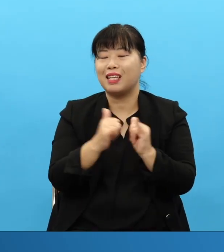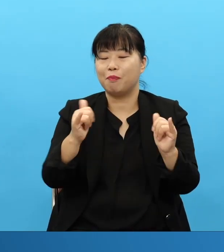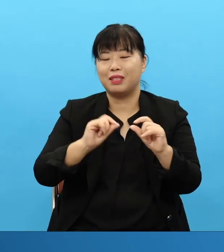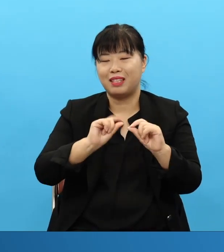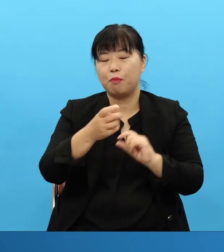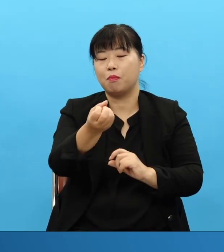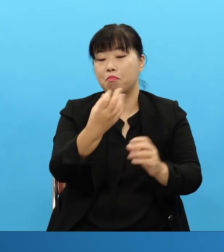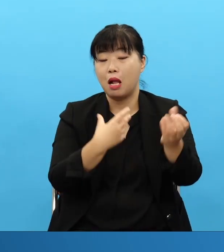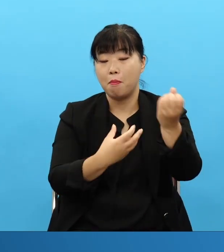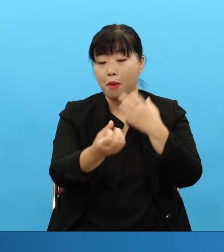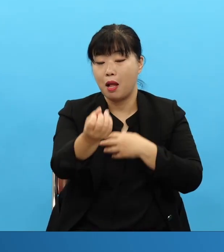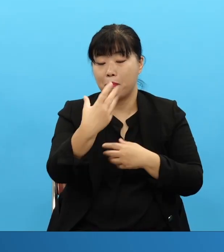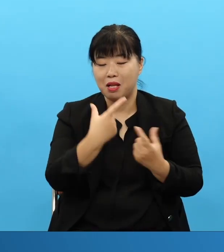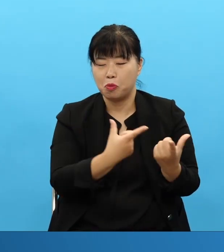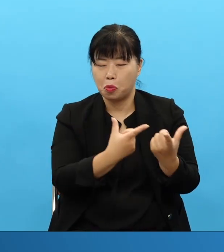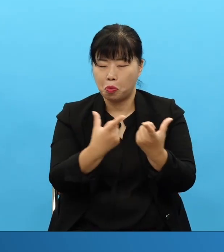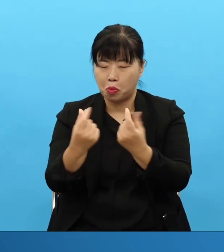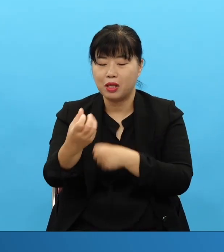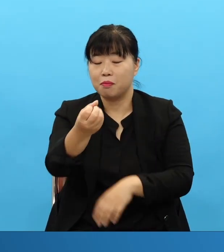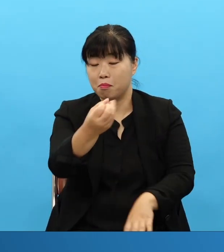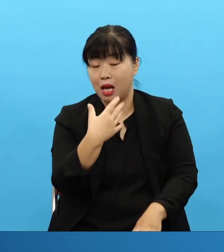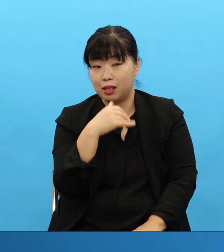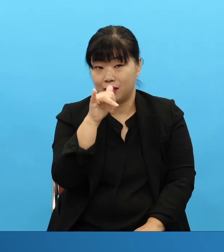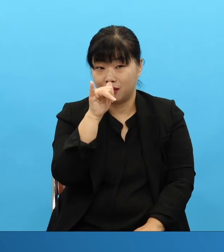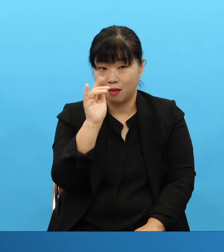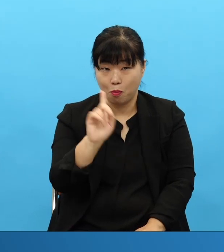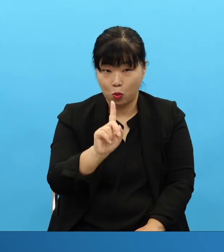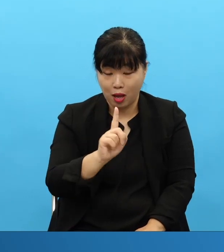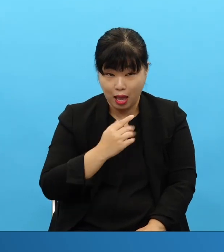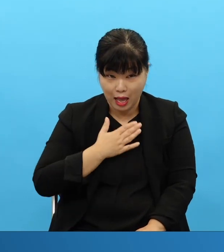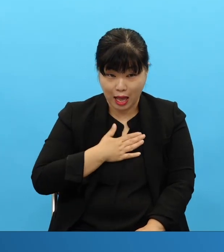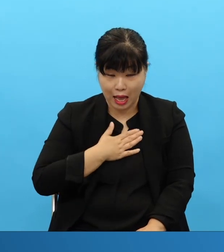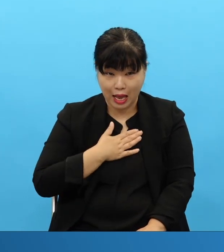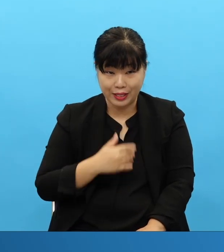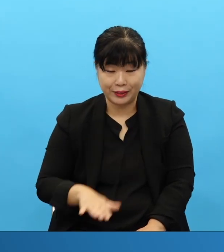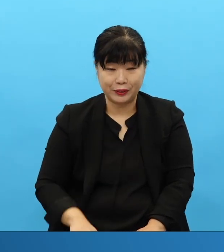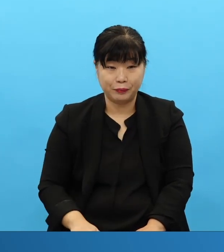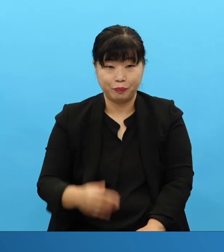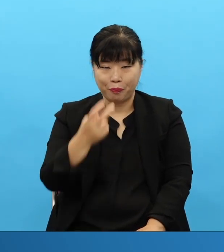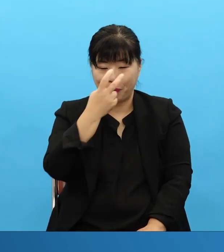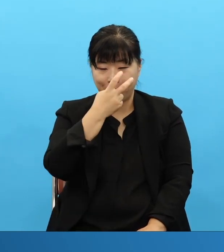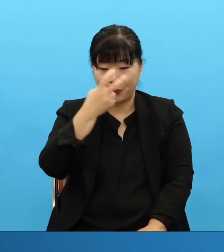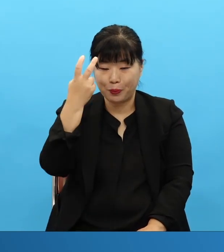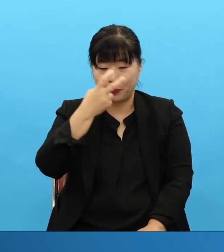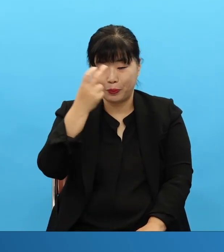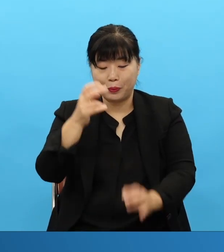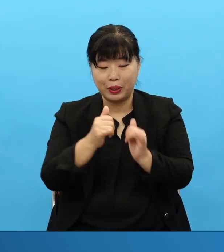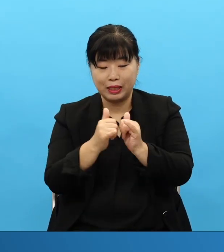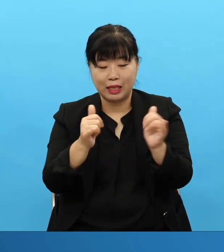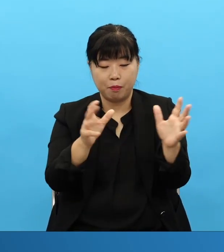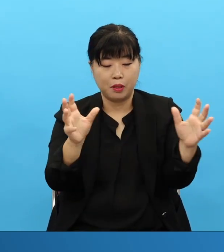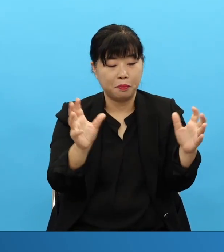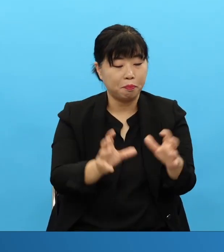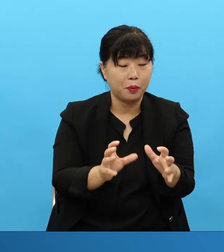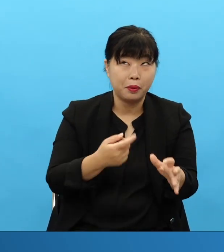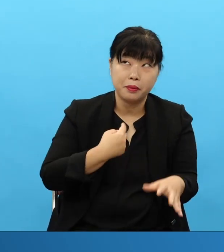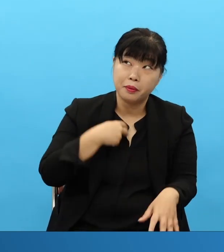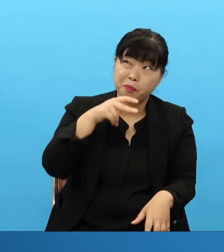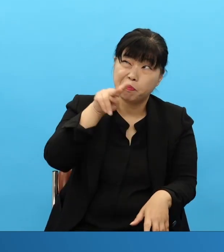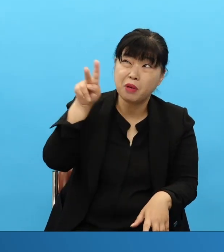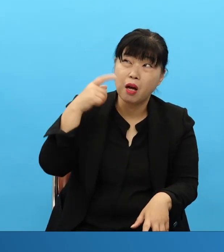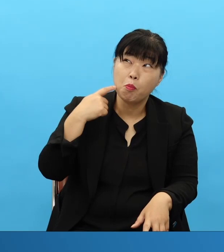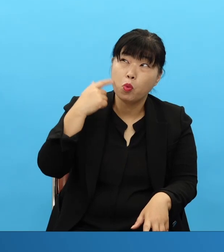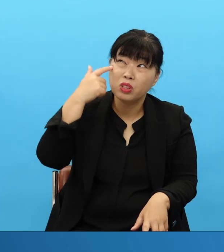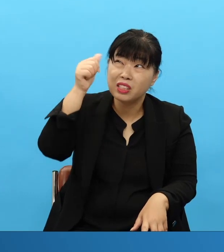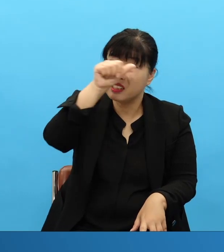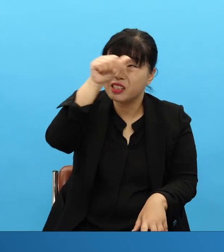even our pastors, those really smart young people, there's something they all say. 자기들끼리 모이면 하는 말이 That 있어요. there's something that they say when they gather together. 똑같이. It's